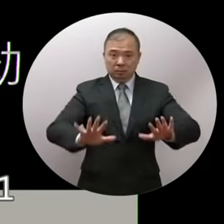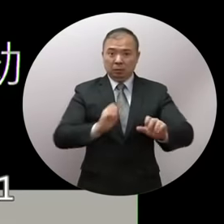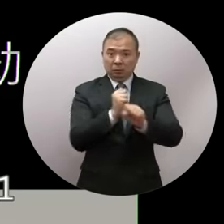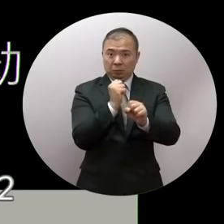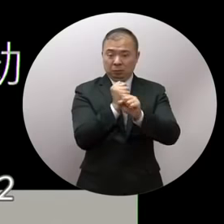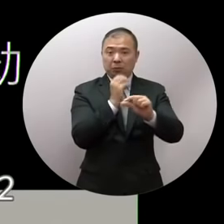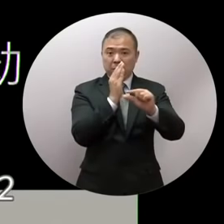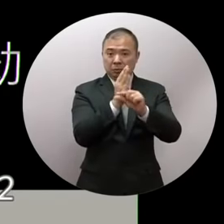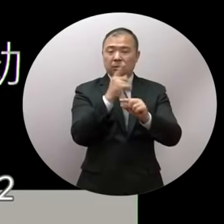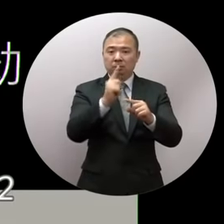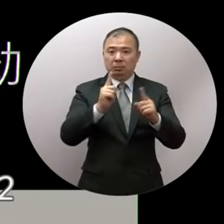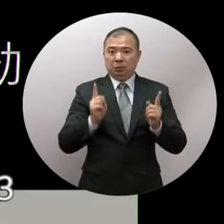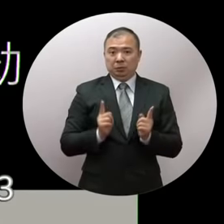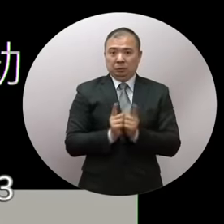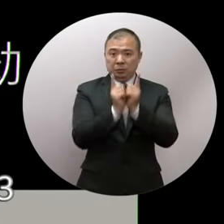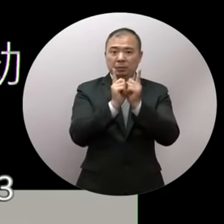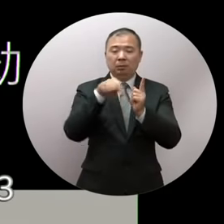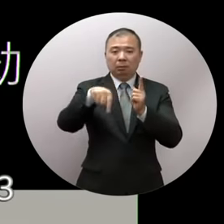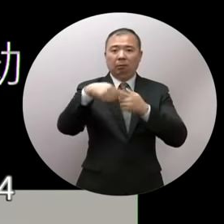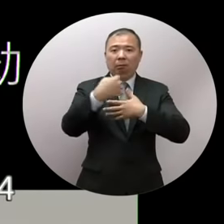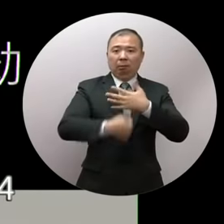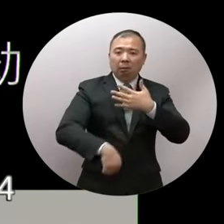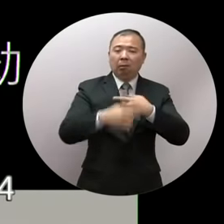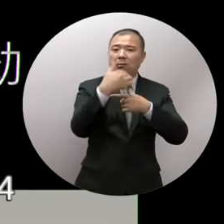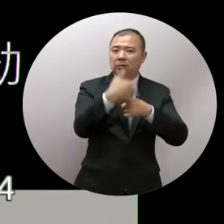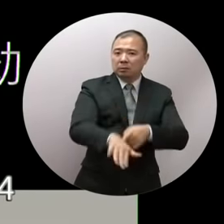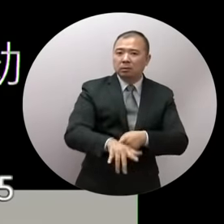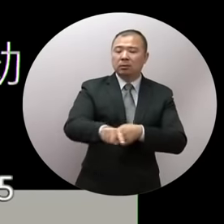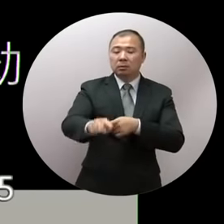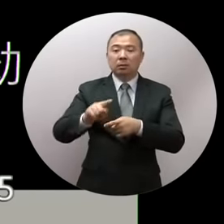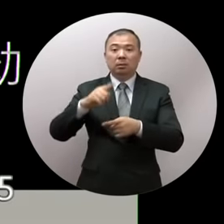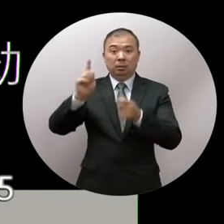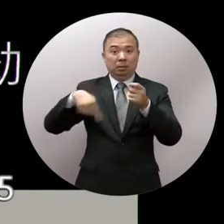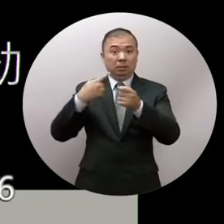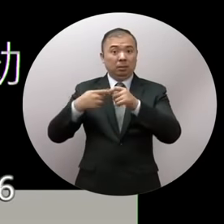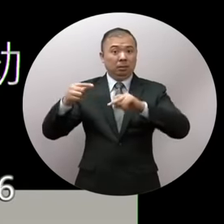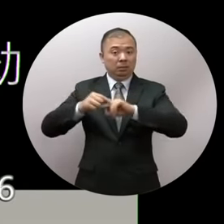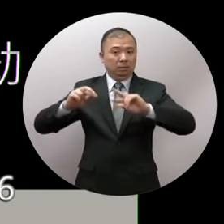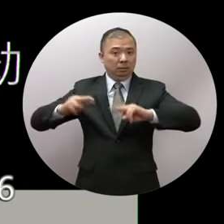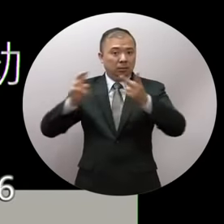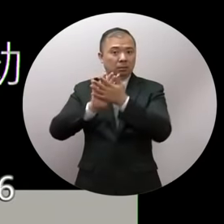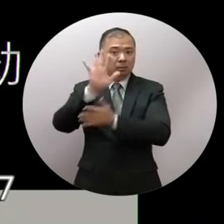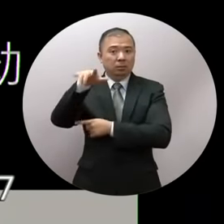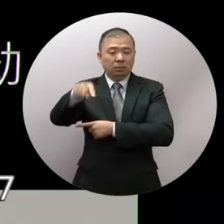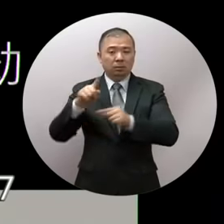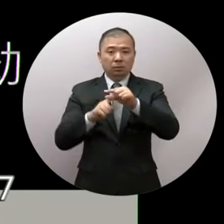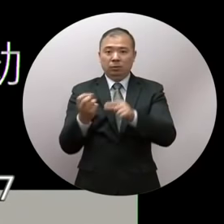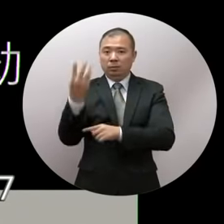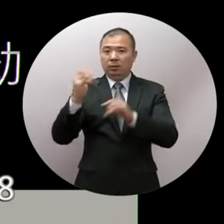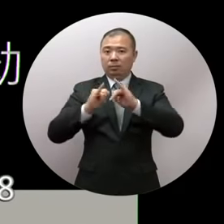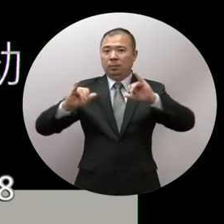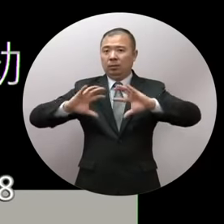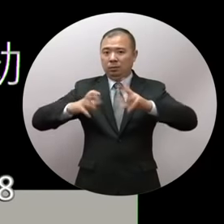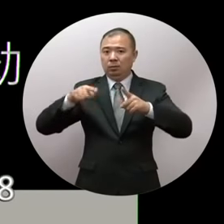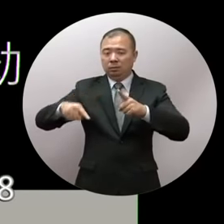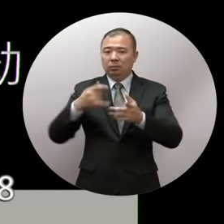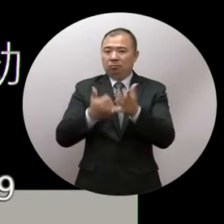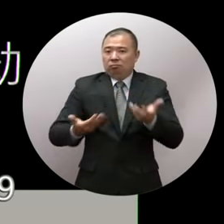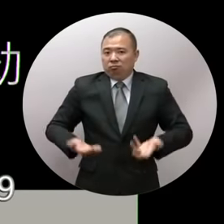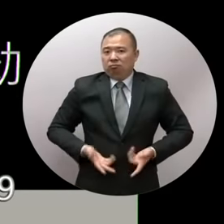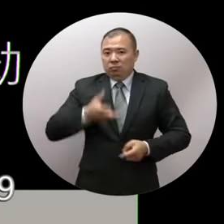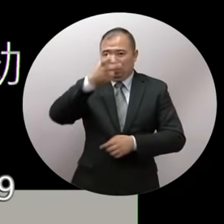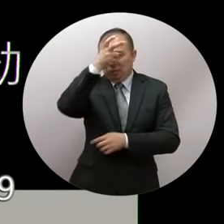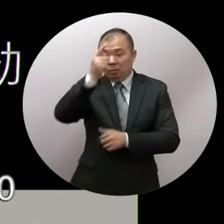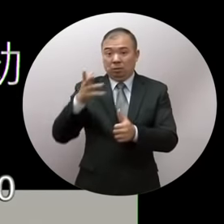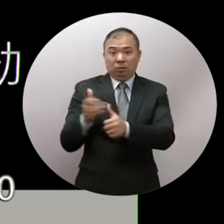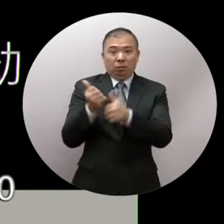死掉啊，其实在年改之后啊。中华民国退休警察总会啊，他们有进行一个行政诉